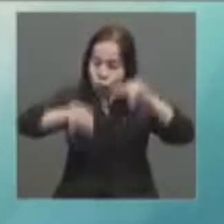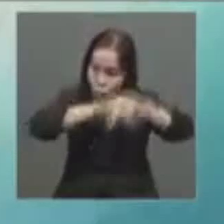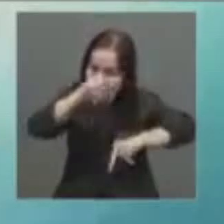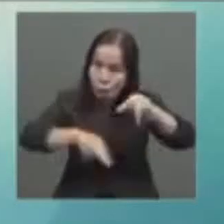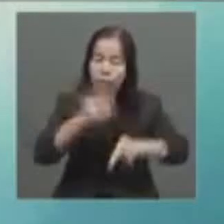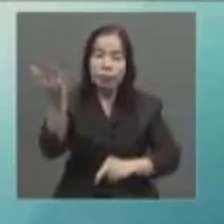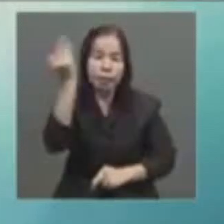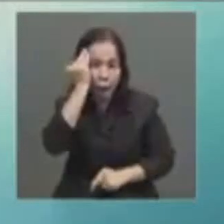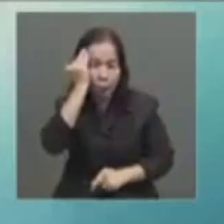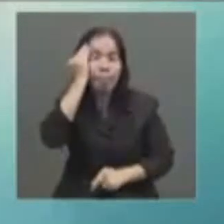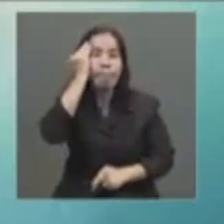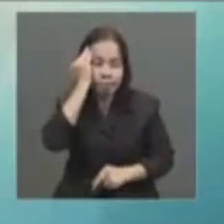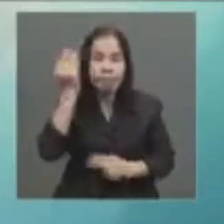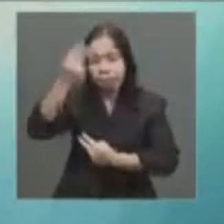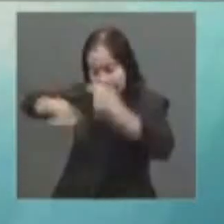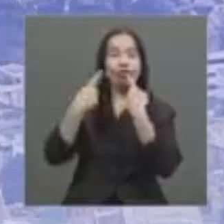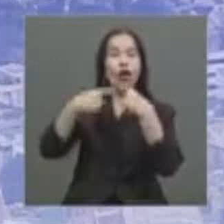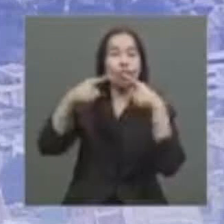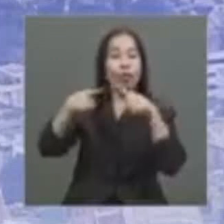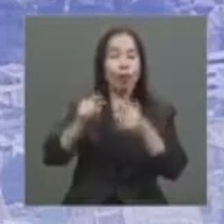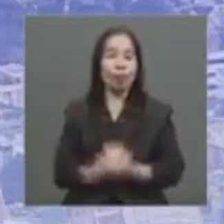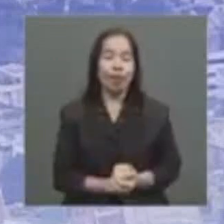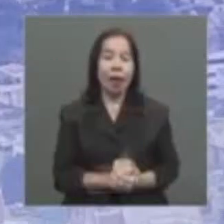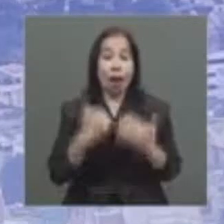อาพาตนะคะของท่านโฆษกศูนย์บริหารสถานการณ์combi 19ค่ะ